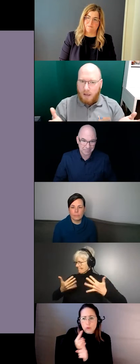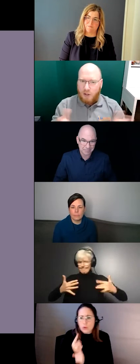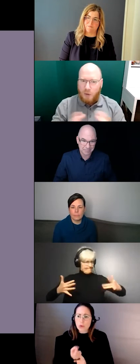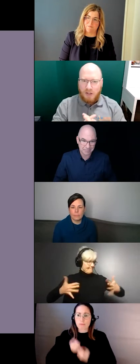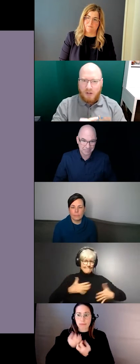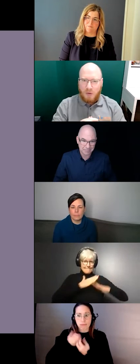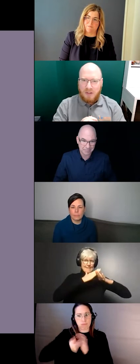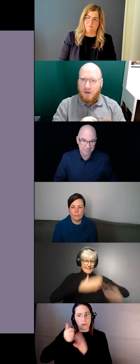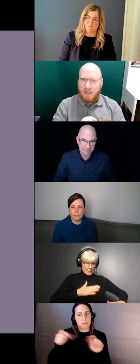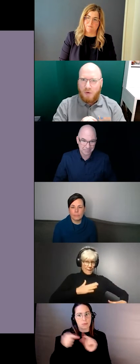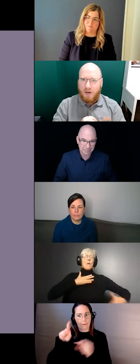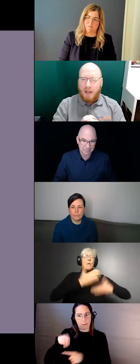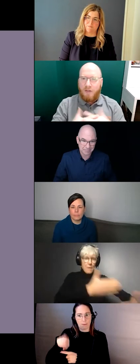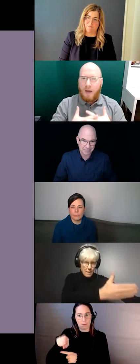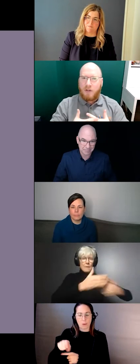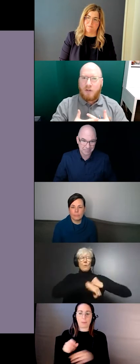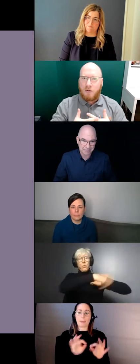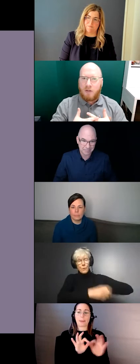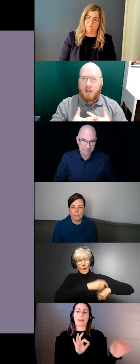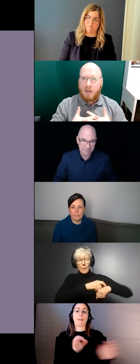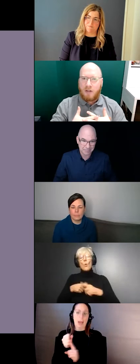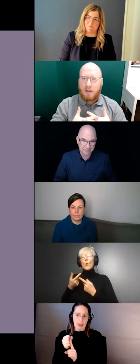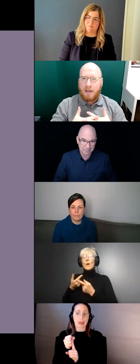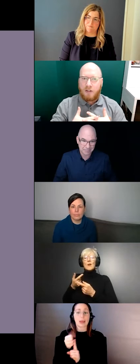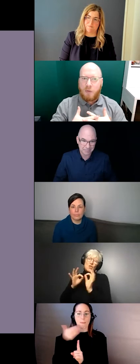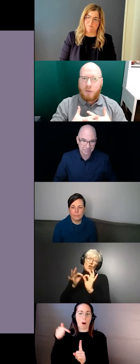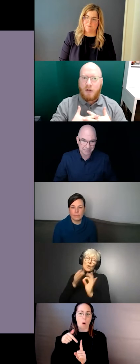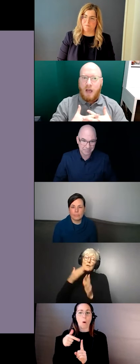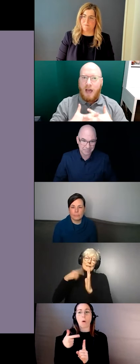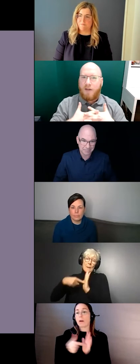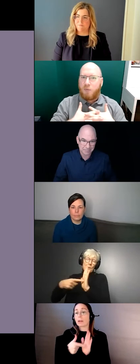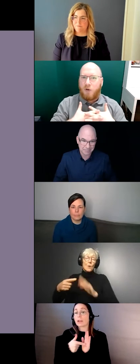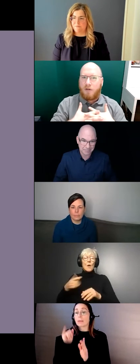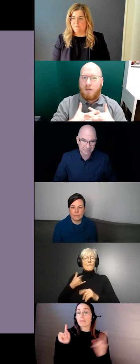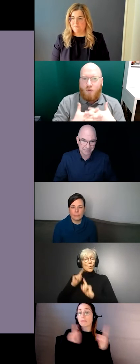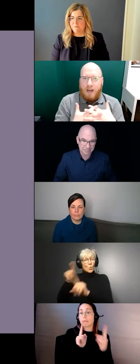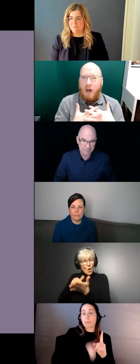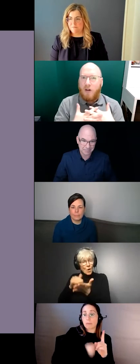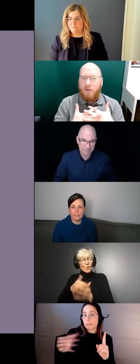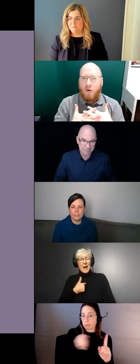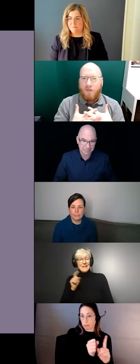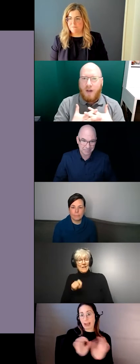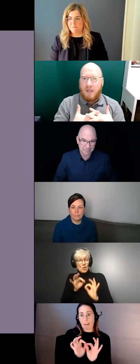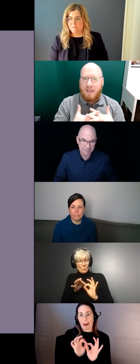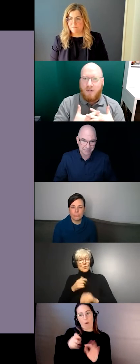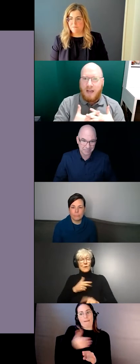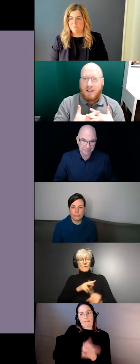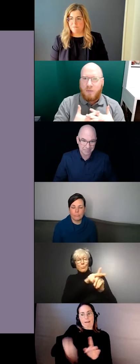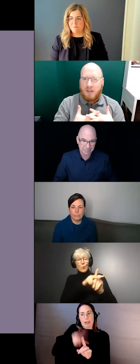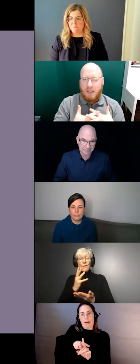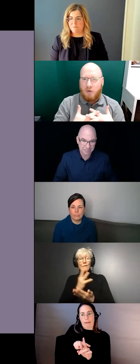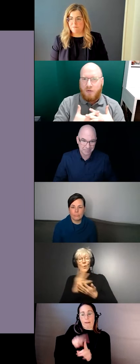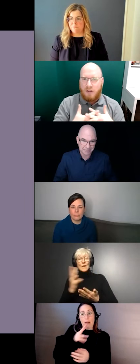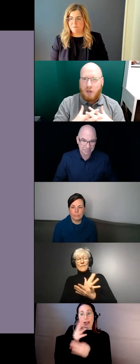Les interprètes, c'est toujours bon. Ou si je veux aller voir le médecin à avoir un interprète, je dois réserver 4-5 semaines à l'avance parce que